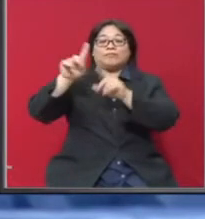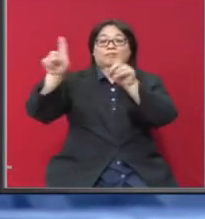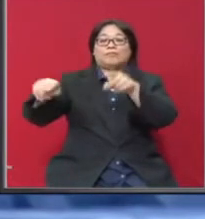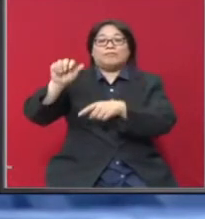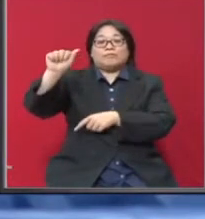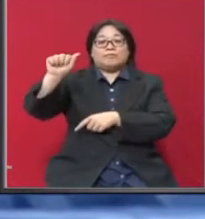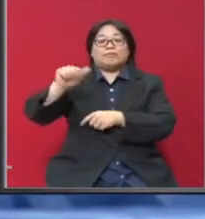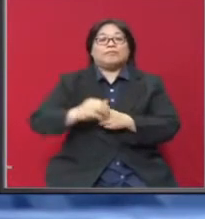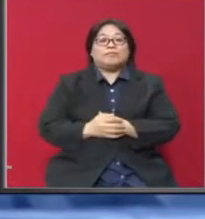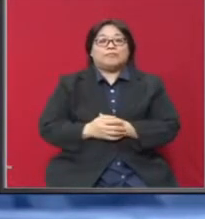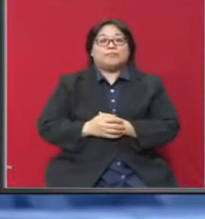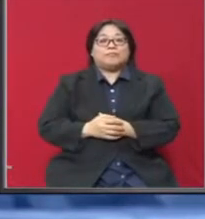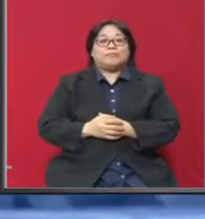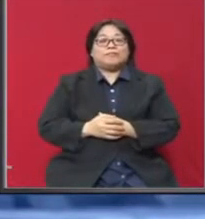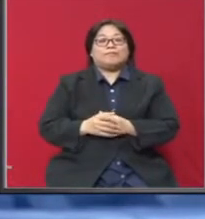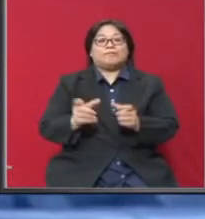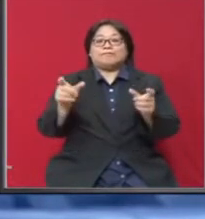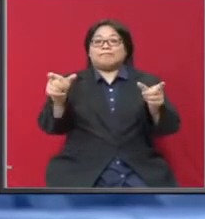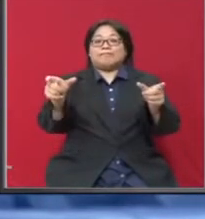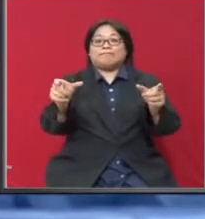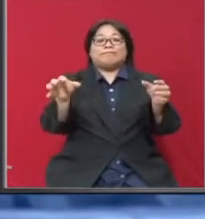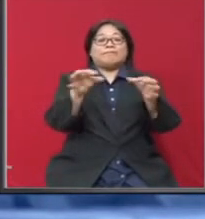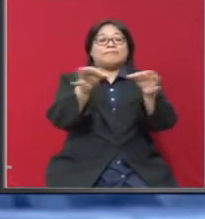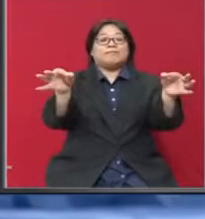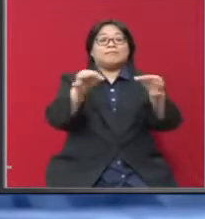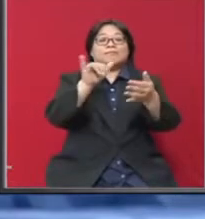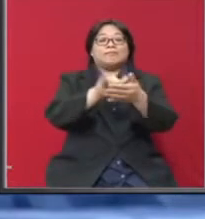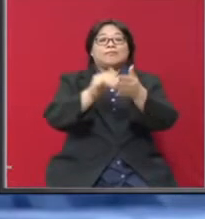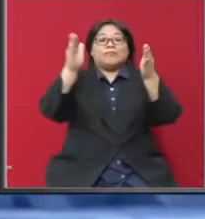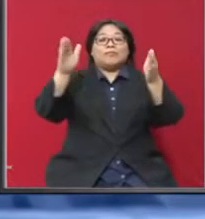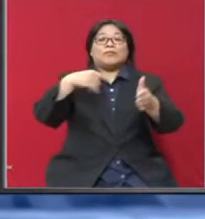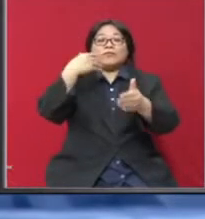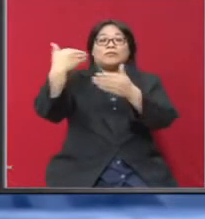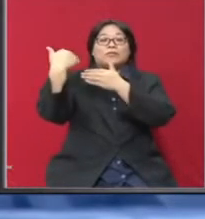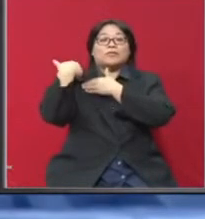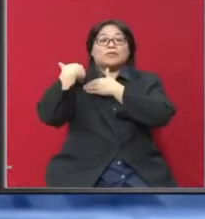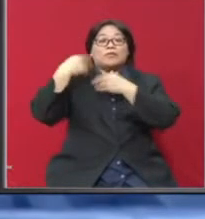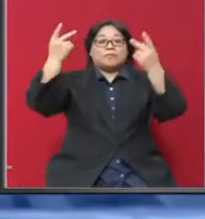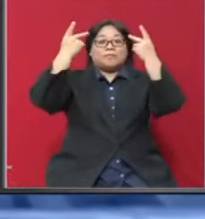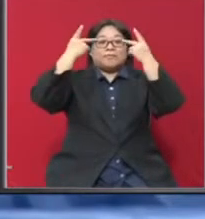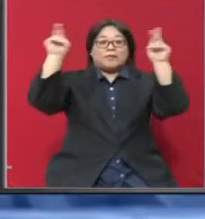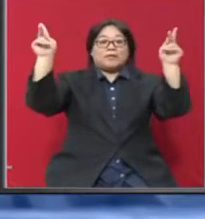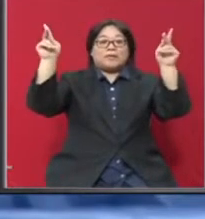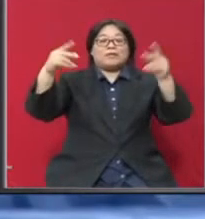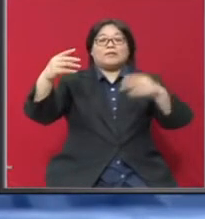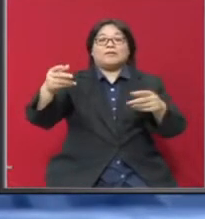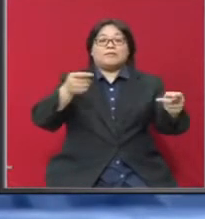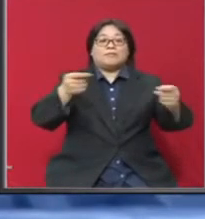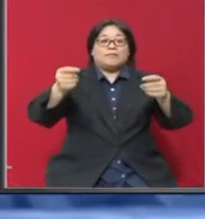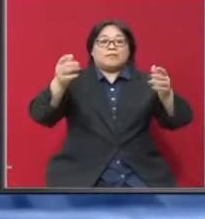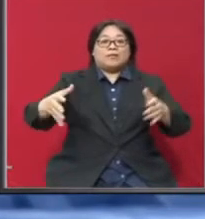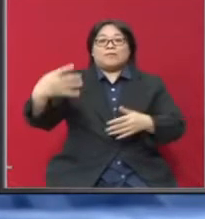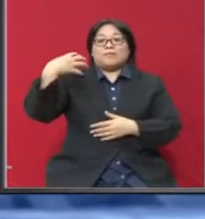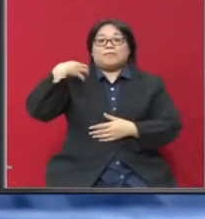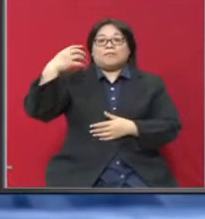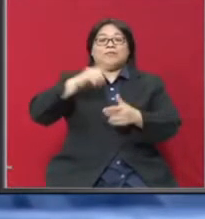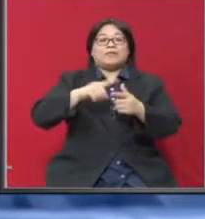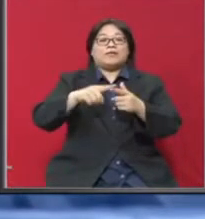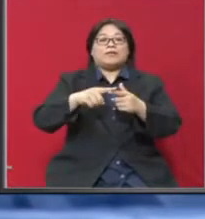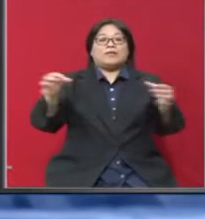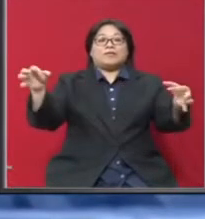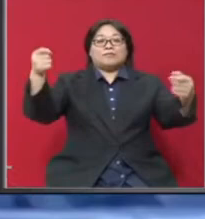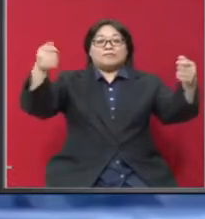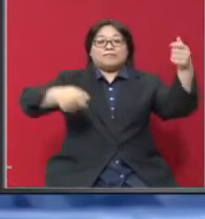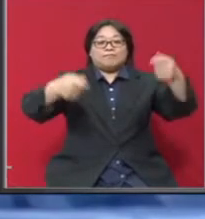cte ini meletakkan kesalahan kepada orang yang menjadi pengarah menjadi pengawal pegawai atau